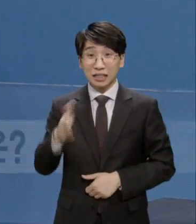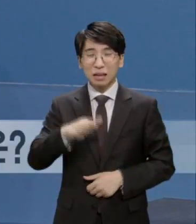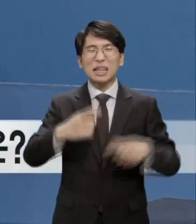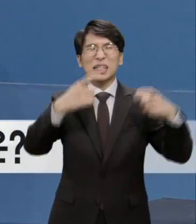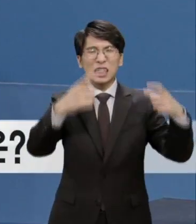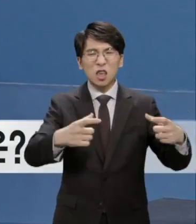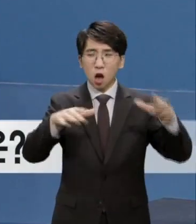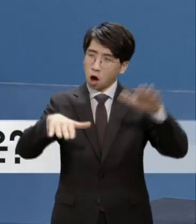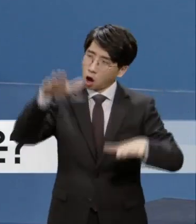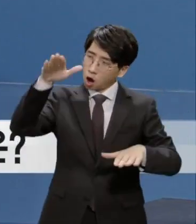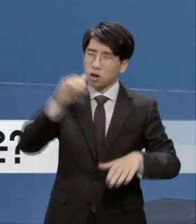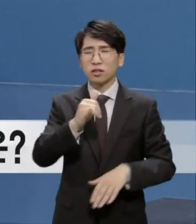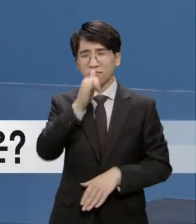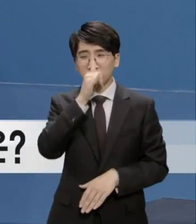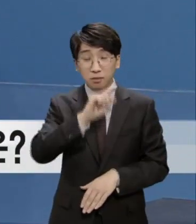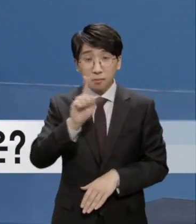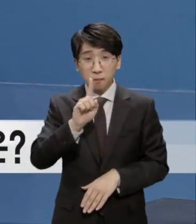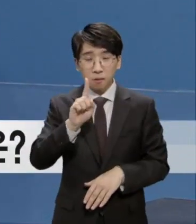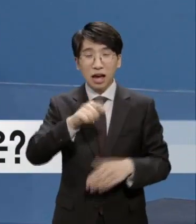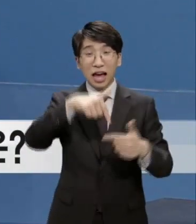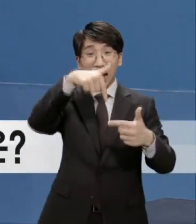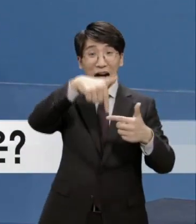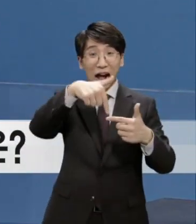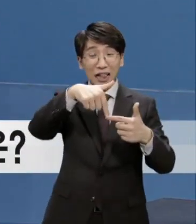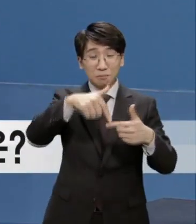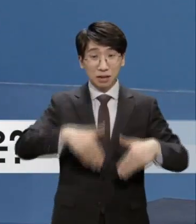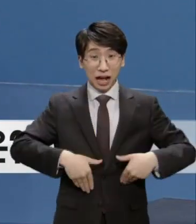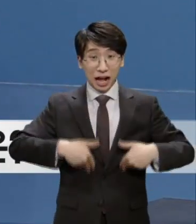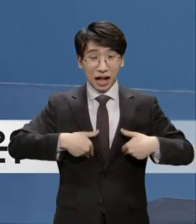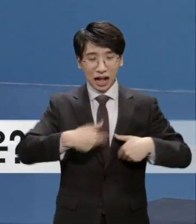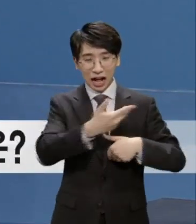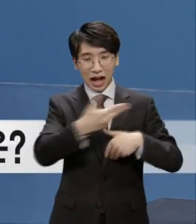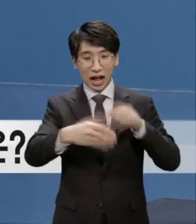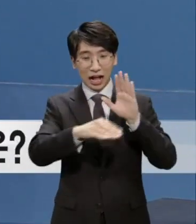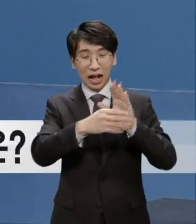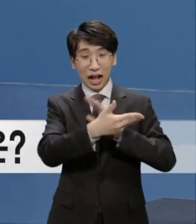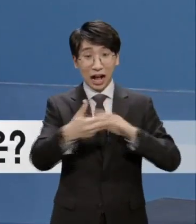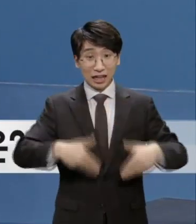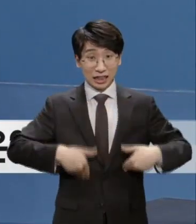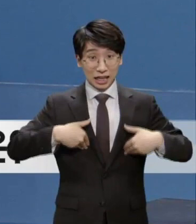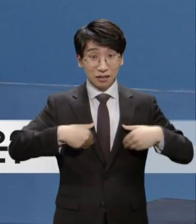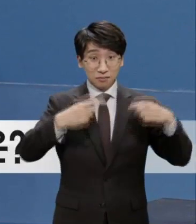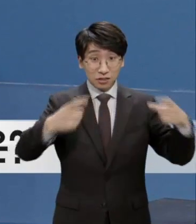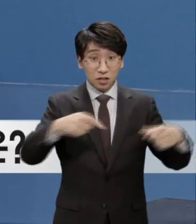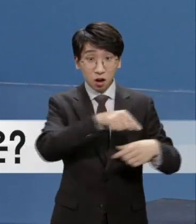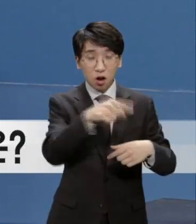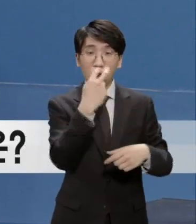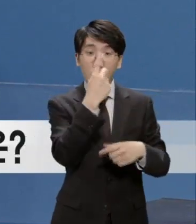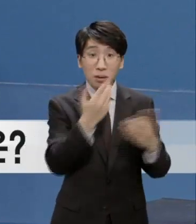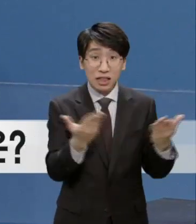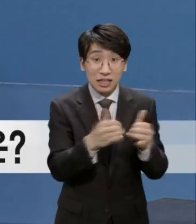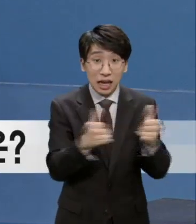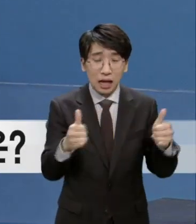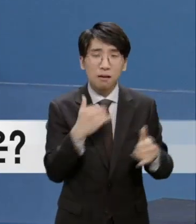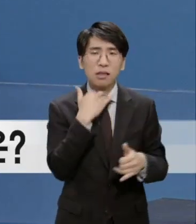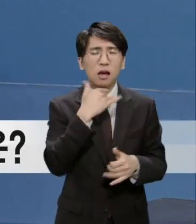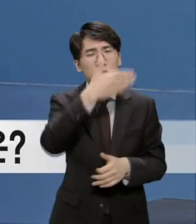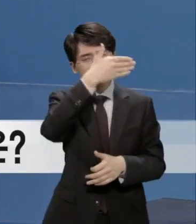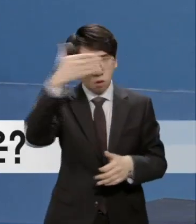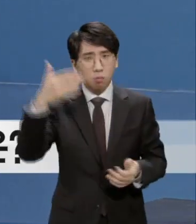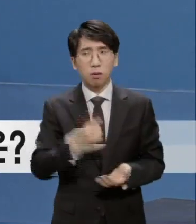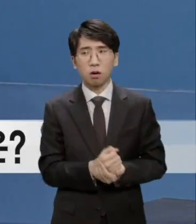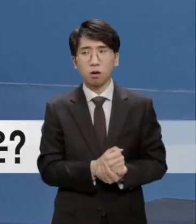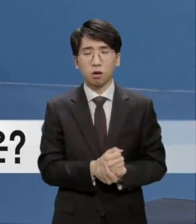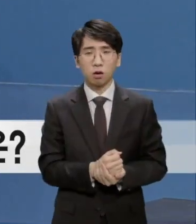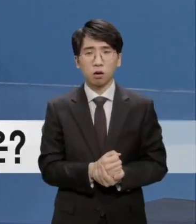네. 어떤 지역 같은 경우, 강남권 같은 경우는 연세가 다른 구들에 비해서 좀 젊습니다. 아, 네. 예, 만 60세나